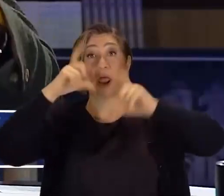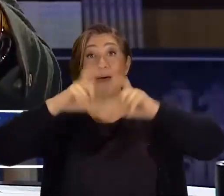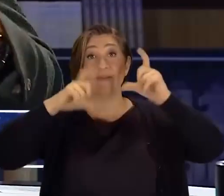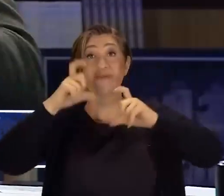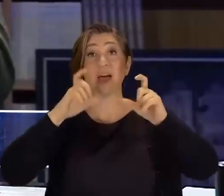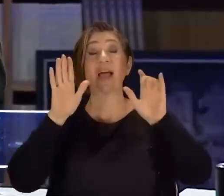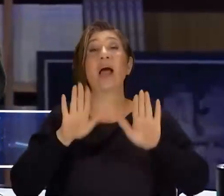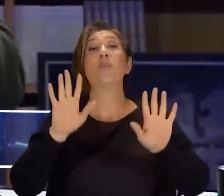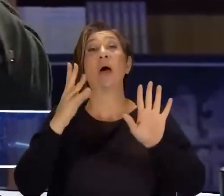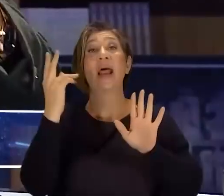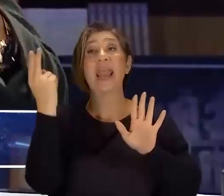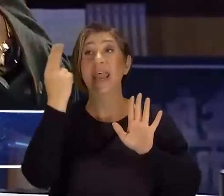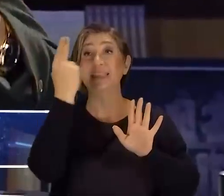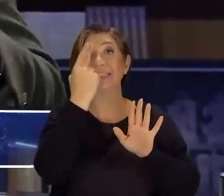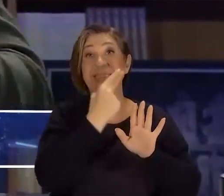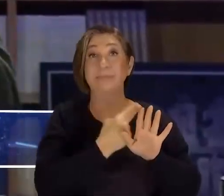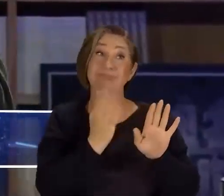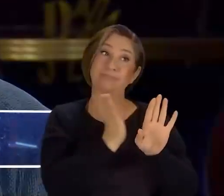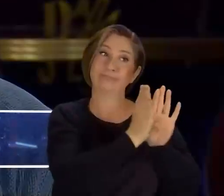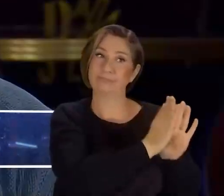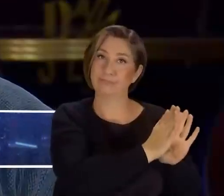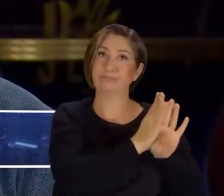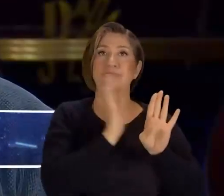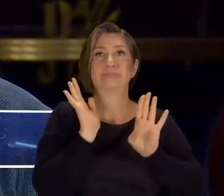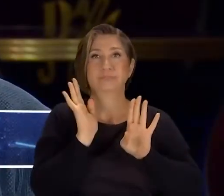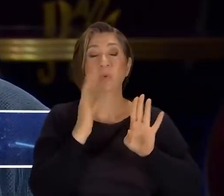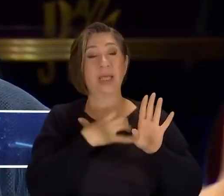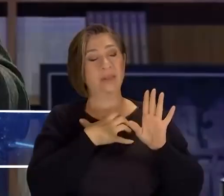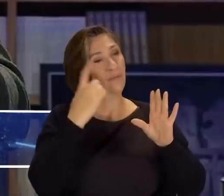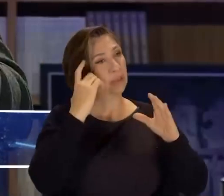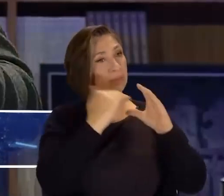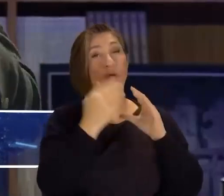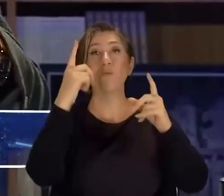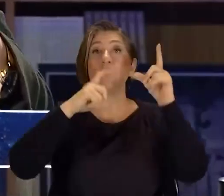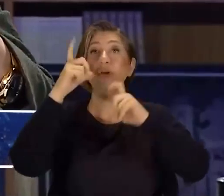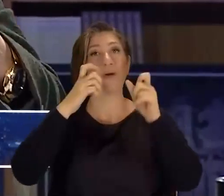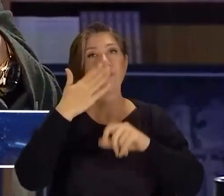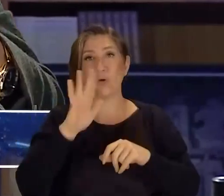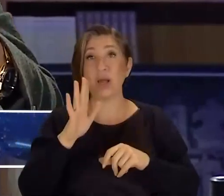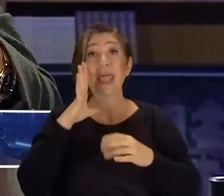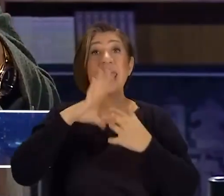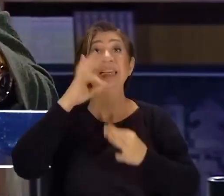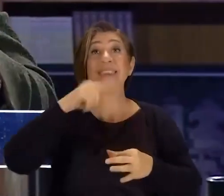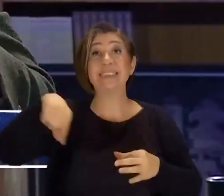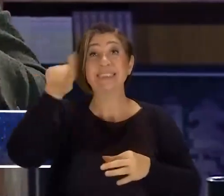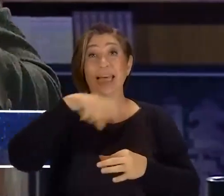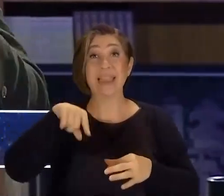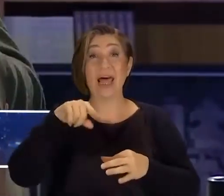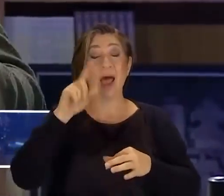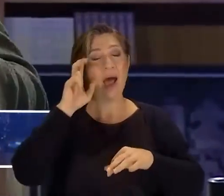fotoğrafta kalmıyor resim dışında çünkü resim bir yorum ve kreatif bir şey olur fotoğrafta kaldık ve insanlar